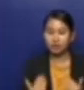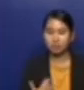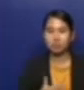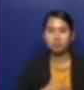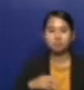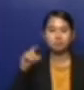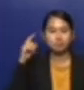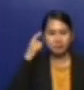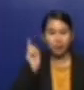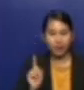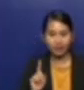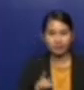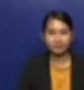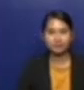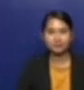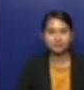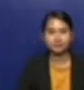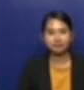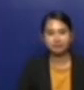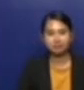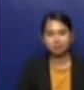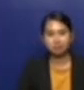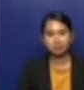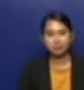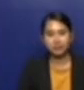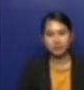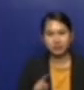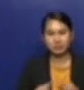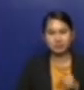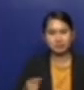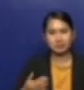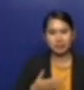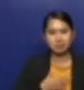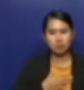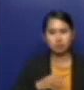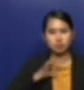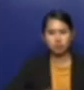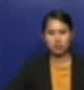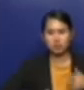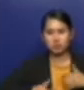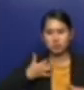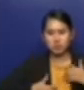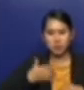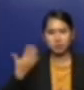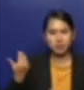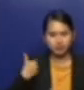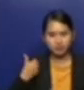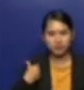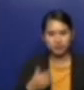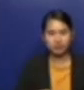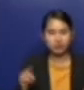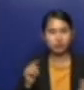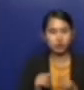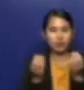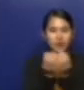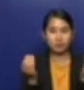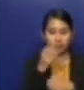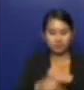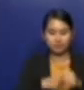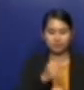อแน่ว่าเพื่อนผมที่อยู่อีกซีกก็มีความอึดอัดใจกับรัฐธรรมนูญปี60